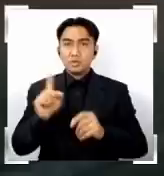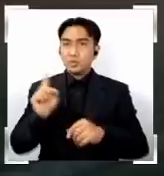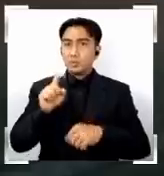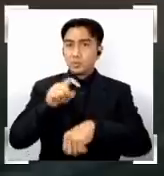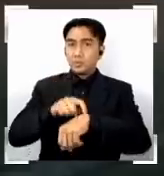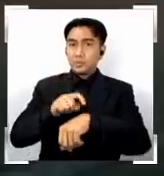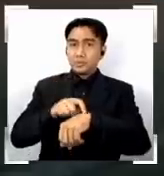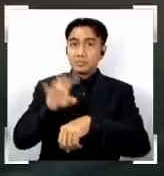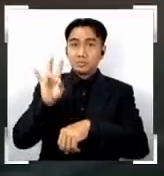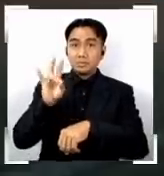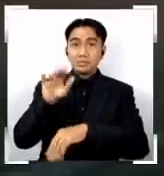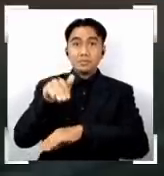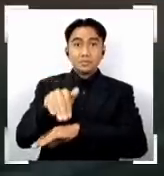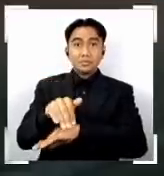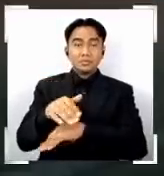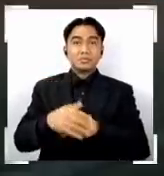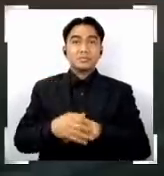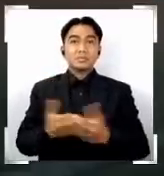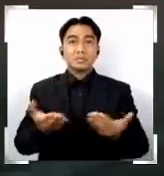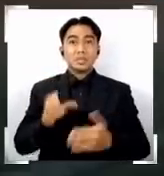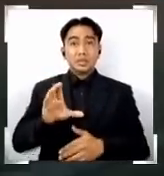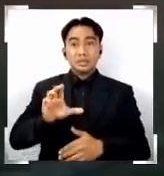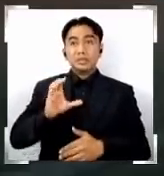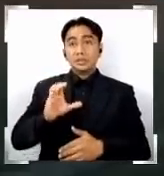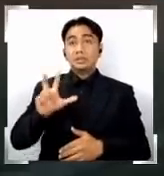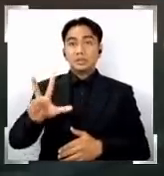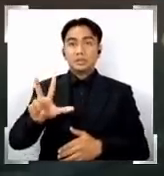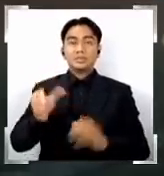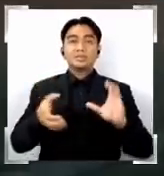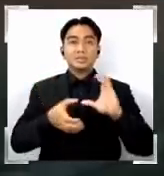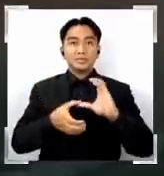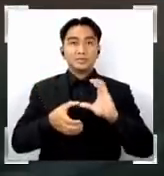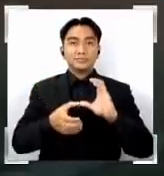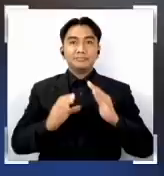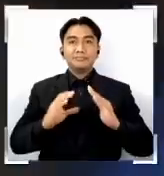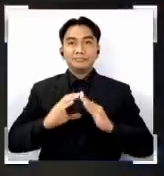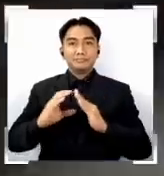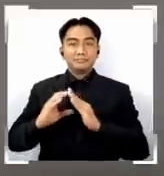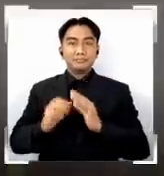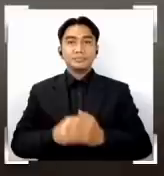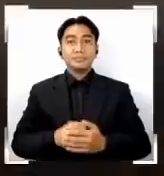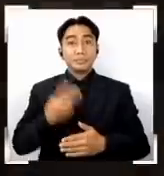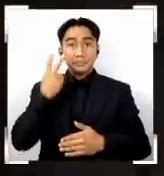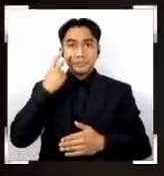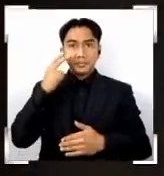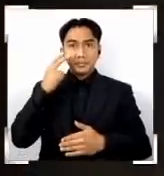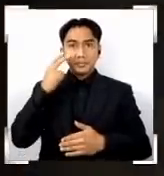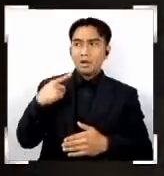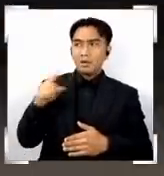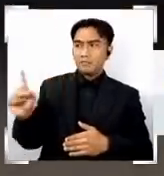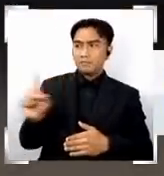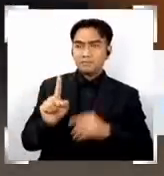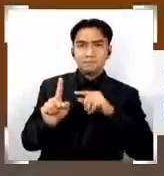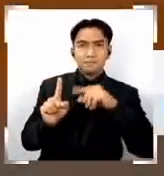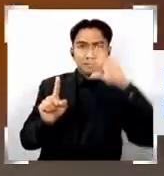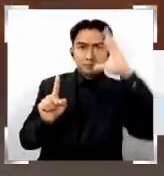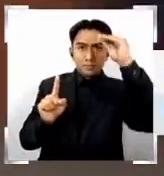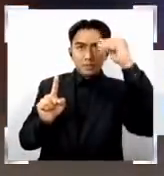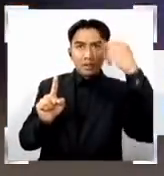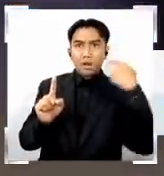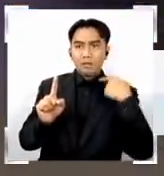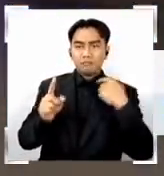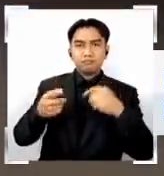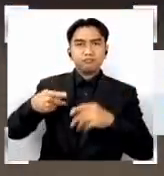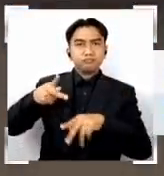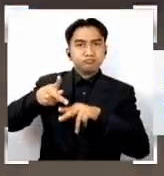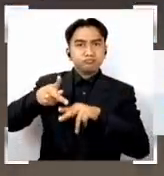sa C3 Road, Barangay 14, Caloocan City. Makikitang may hawak na patalim o kutsilyo ang